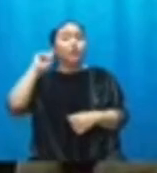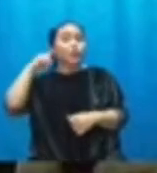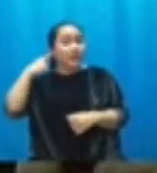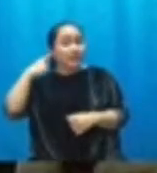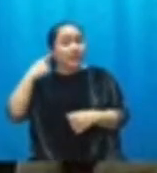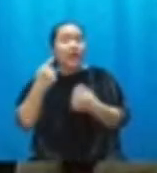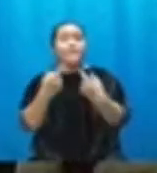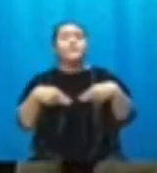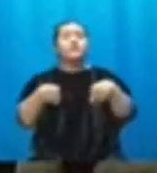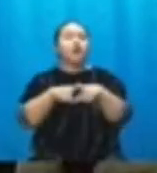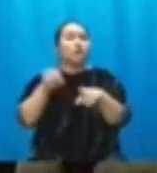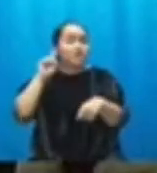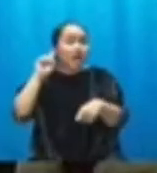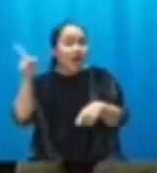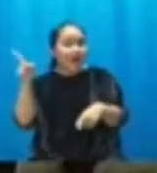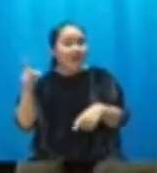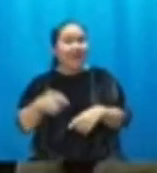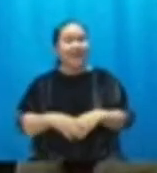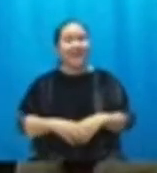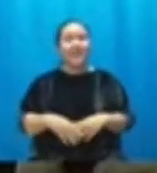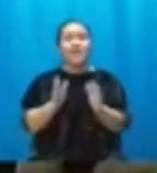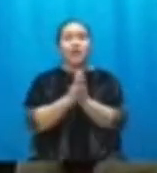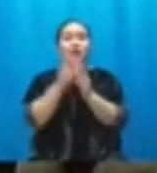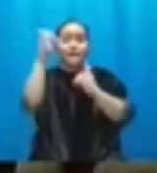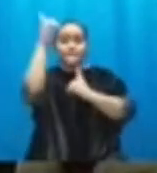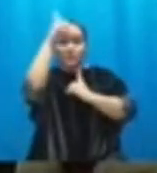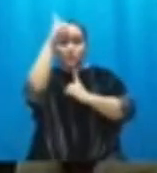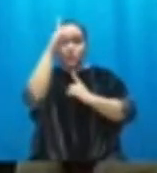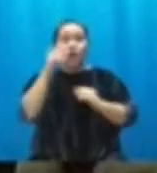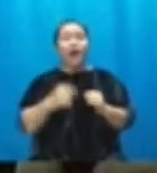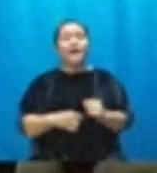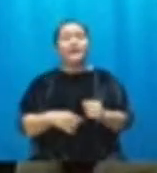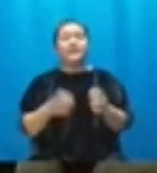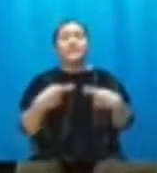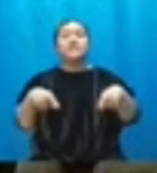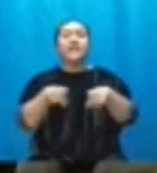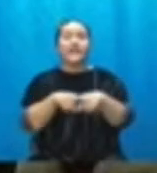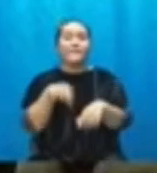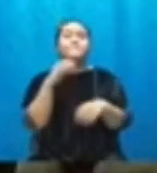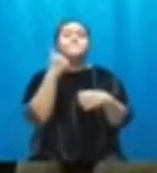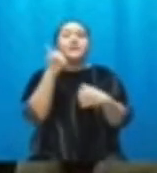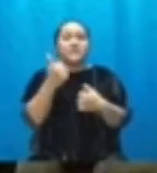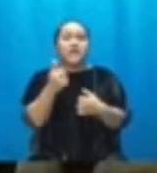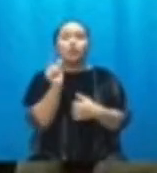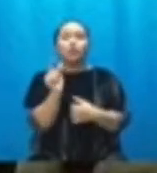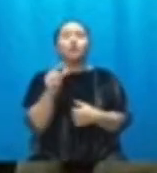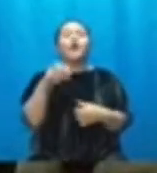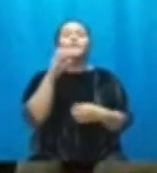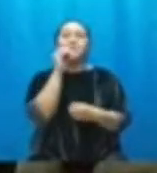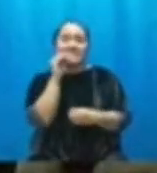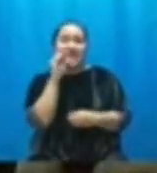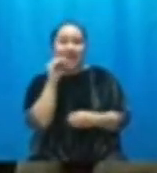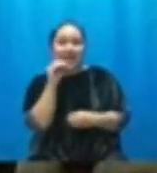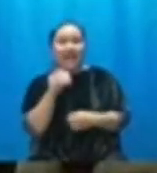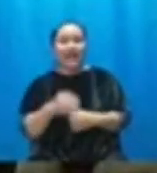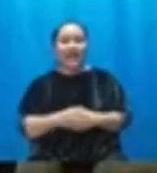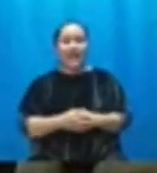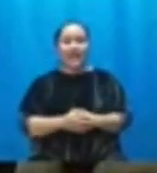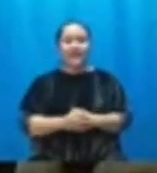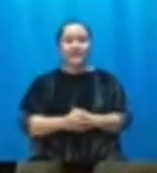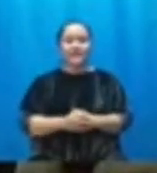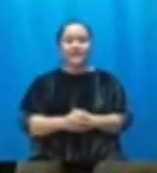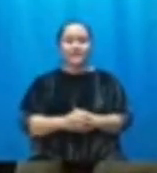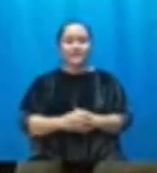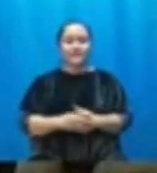Yang Bisu dijadikannya berbicara dan ini adalah gaung dari bacaan yang pertama